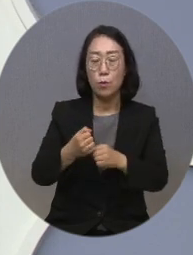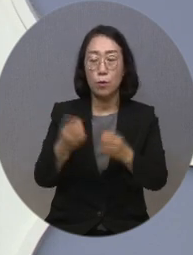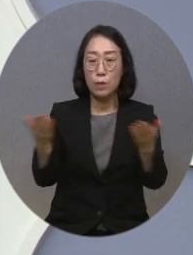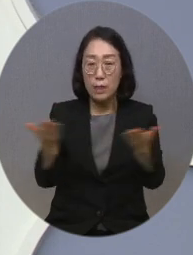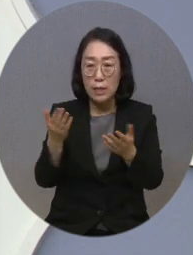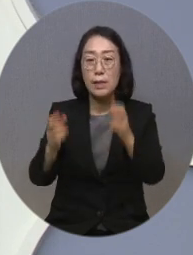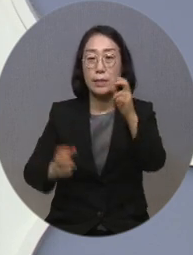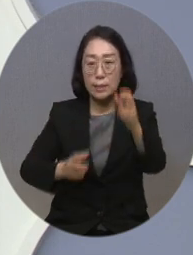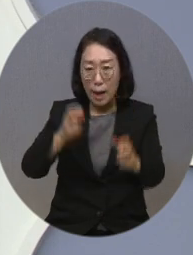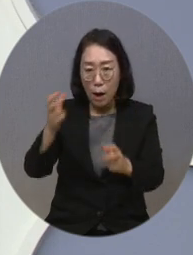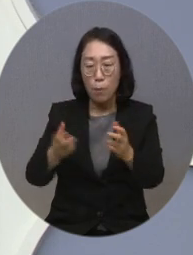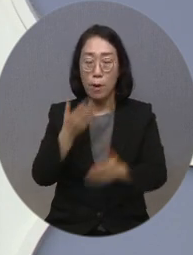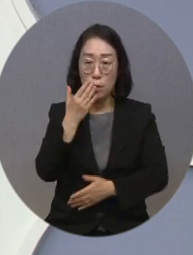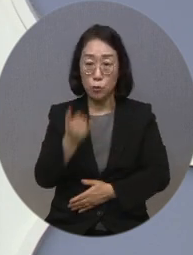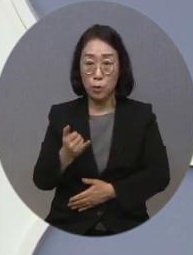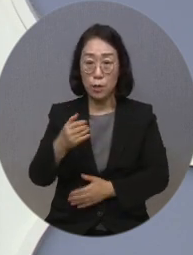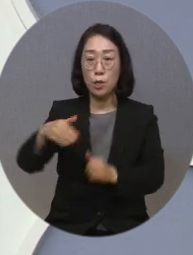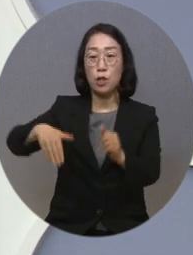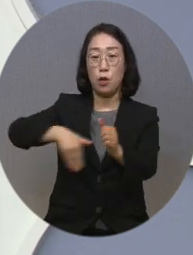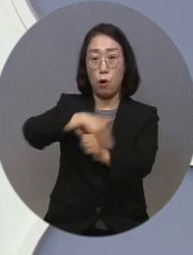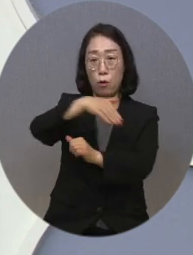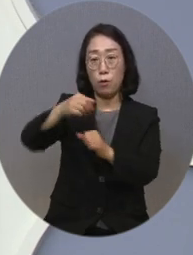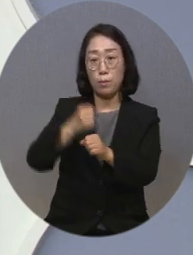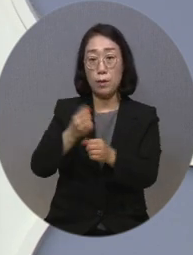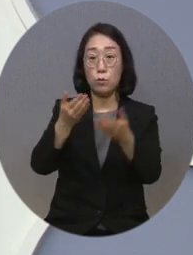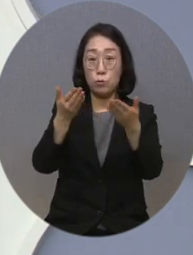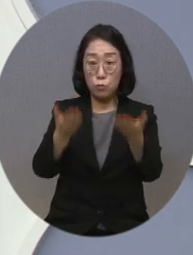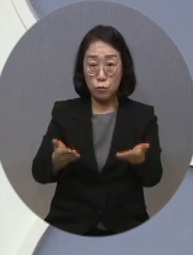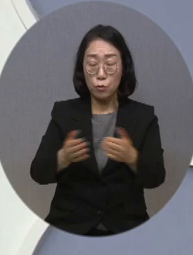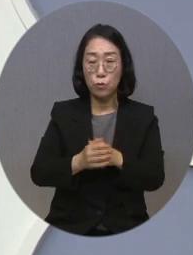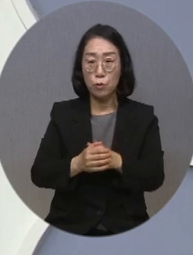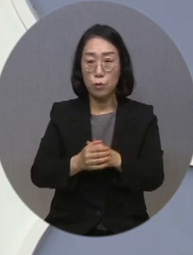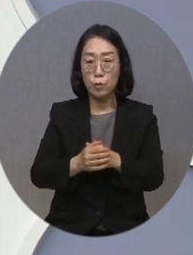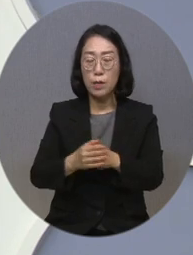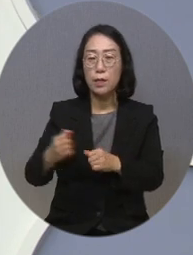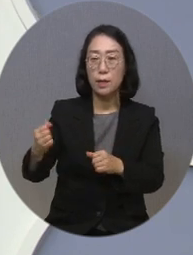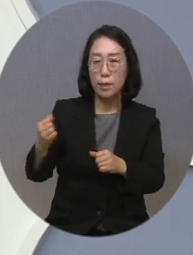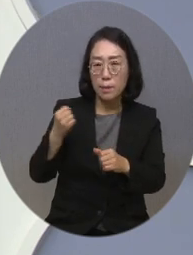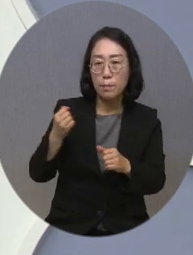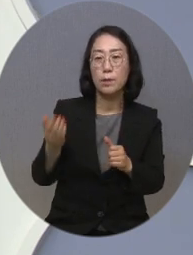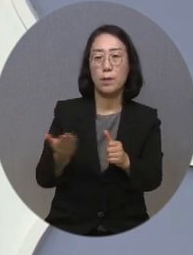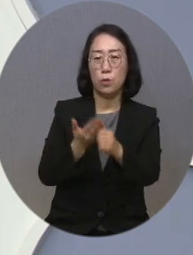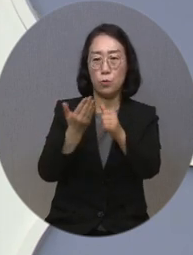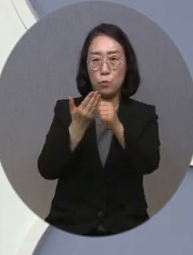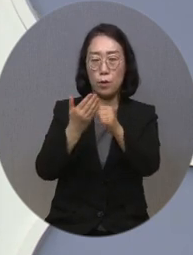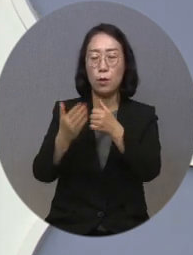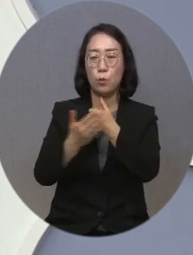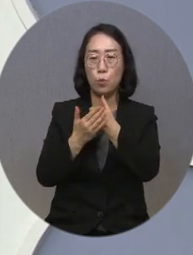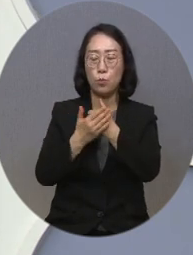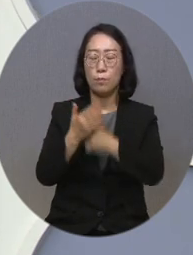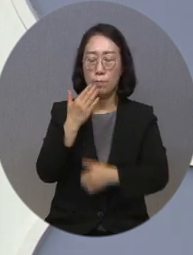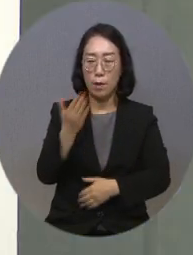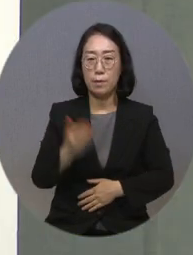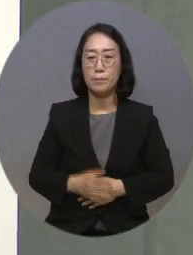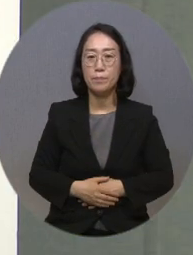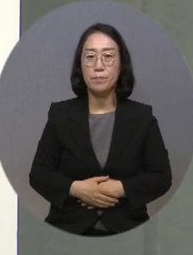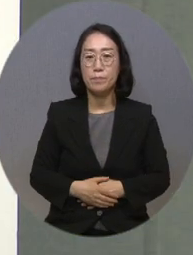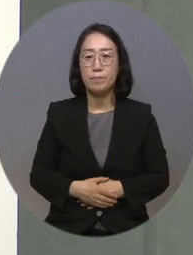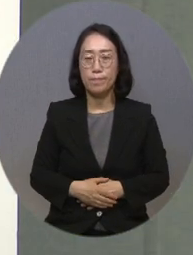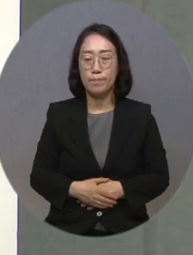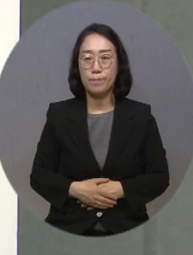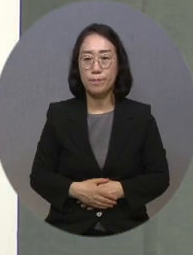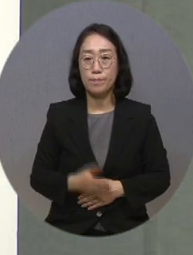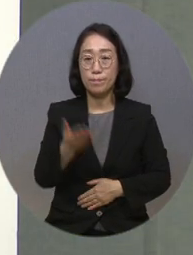여건을 마련해 주는 것이 이게 경제의 그 잠재력을 키우는데 굉장한 도움이 되는 것입니다. 그